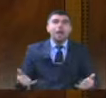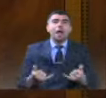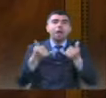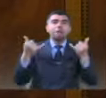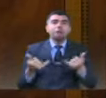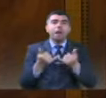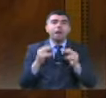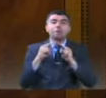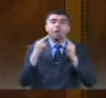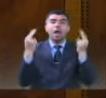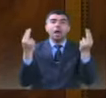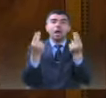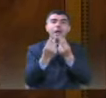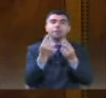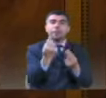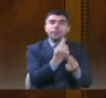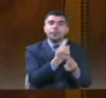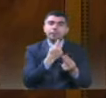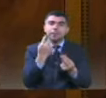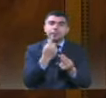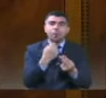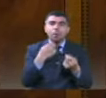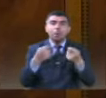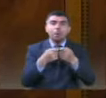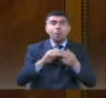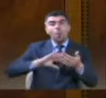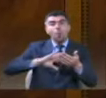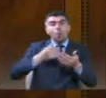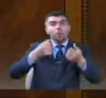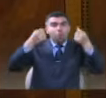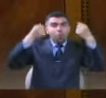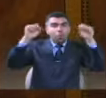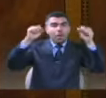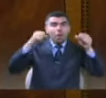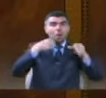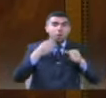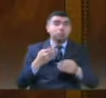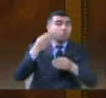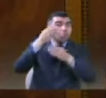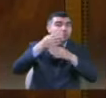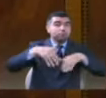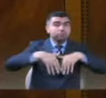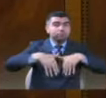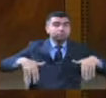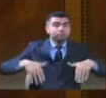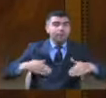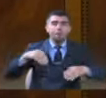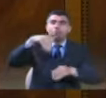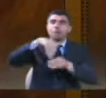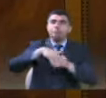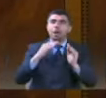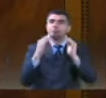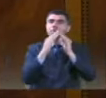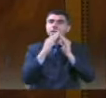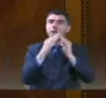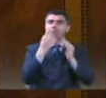بعيدها العالمي، مع الأسف منها من خرج محتجا على عدم اهتمامكم، ومنها من قبع في بيته نادبا